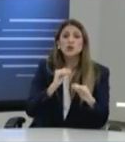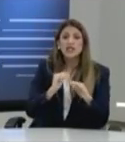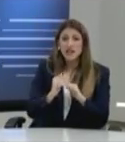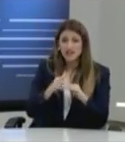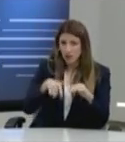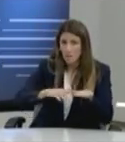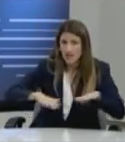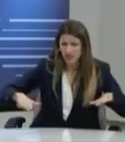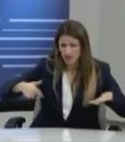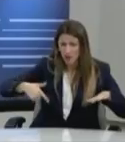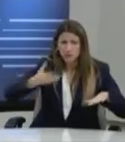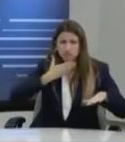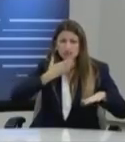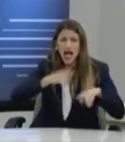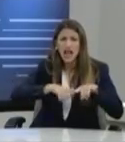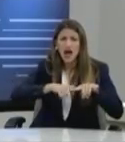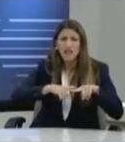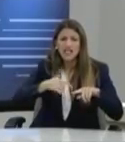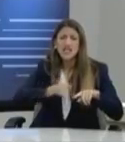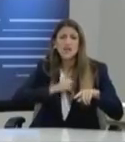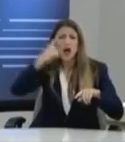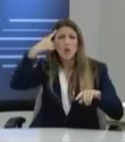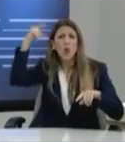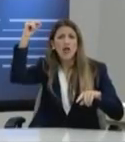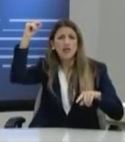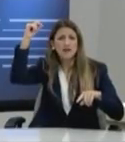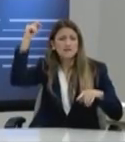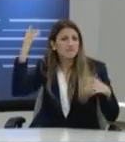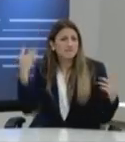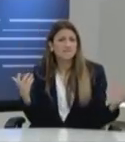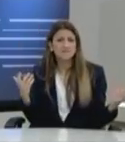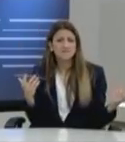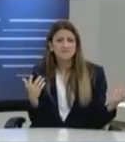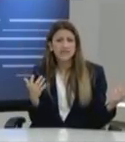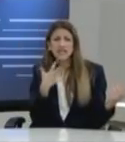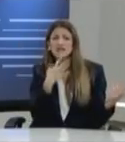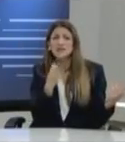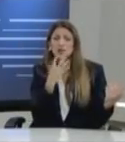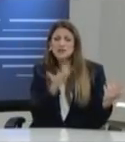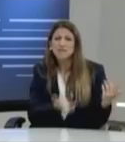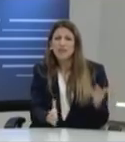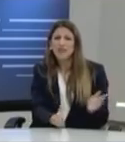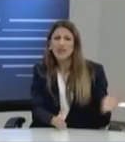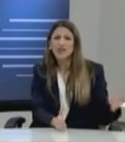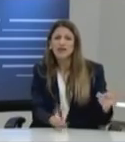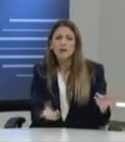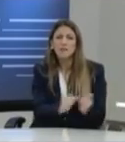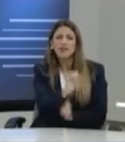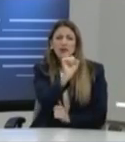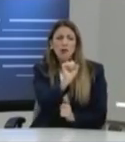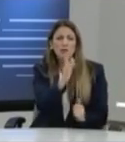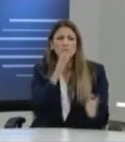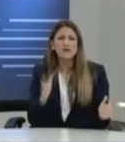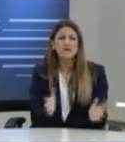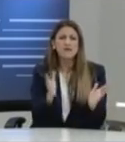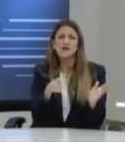σε κολέγια, διότι το ενωσιακό δίκαιο εδώ πέρα υπερισχύει και μέσα από πλάγιες διαδικασίες παίρνουν ένα δίπλωμα το